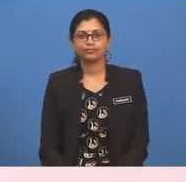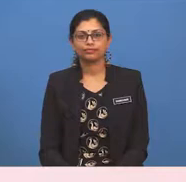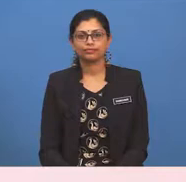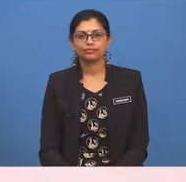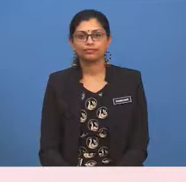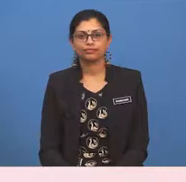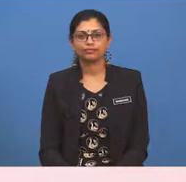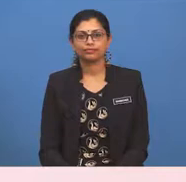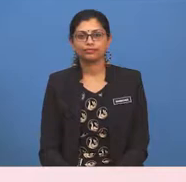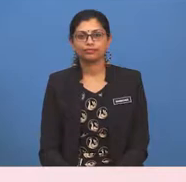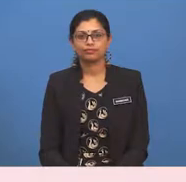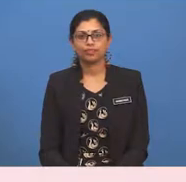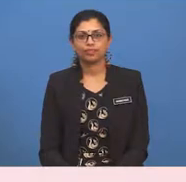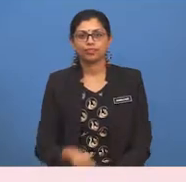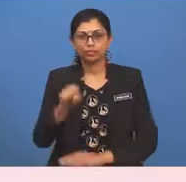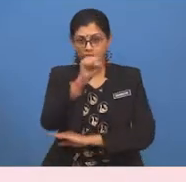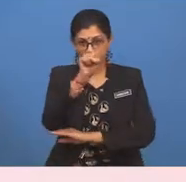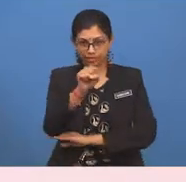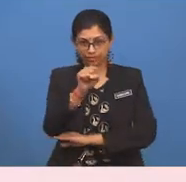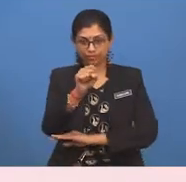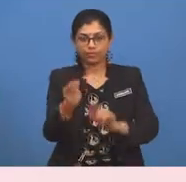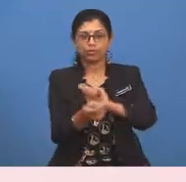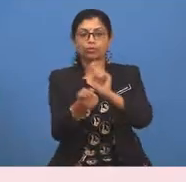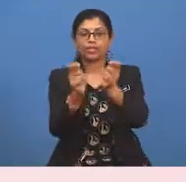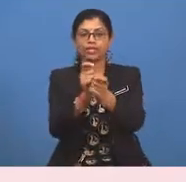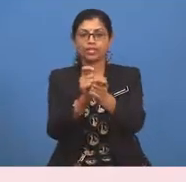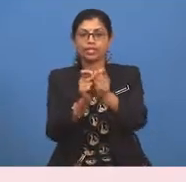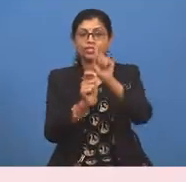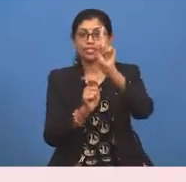Soalannya adalah tukarkan